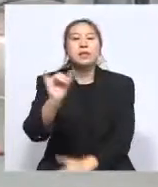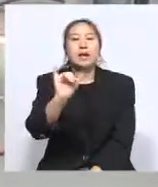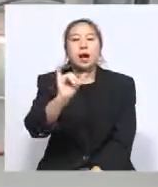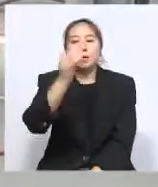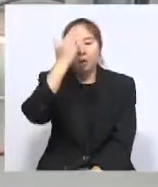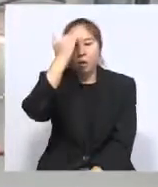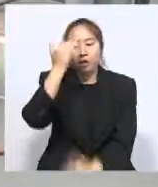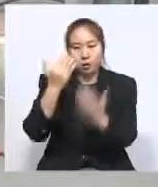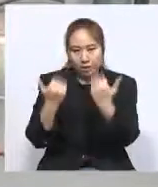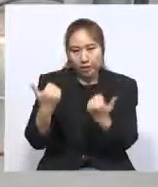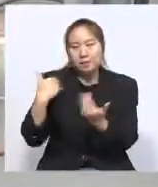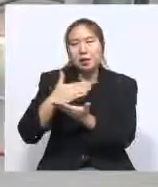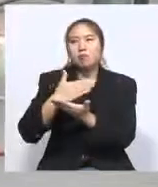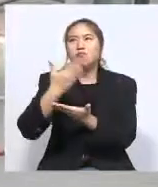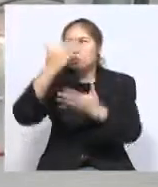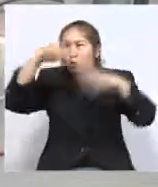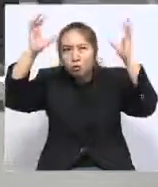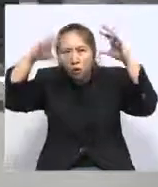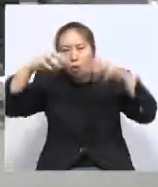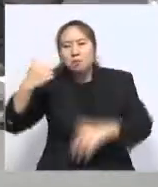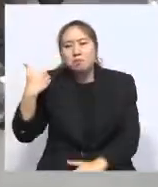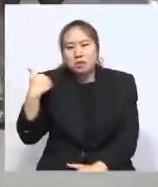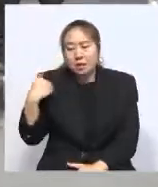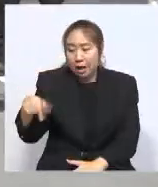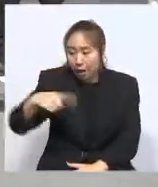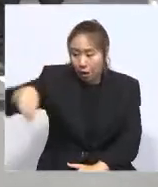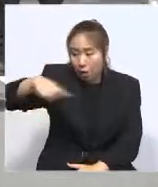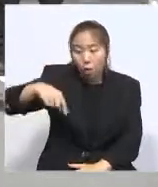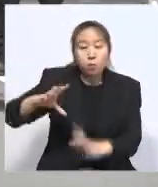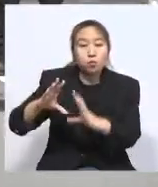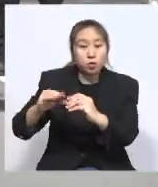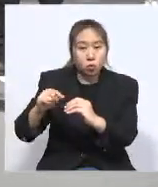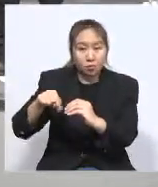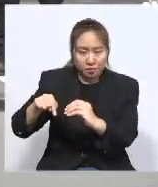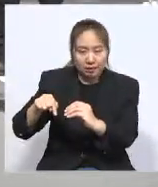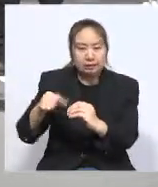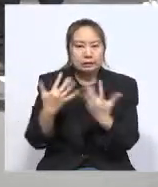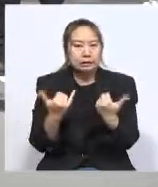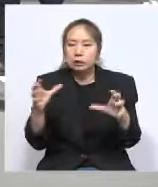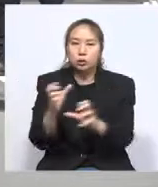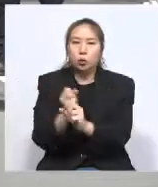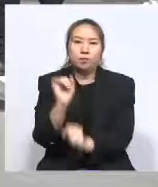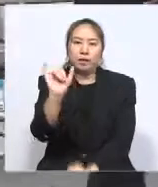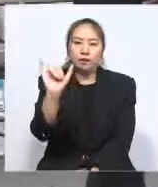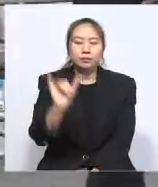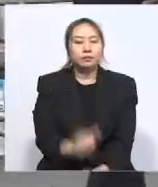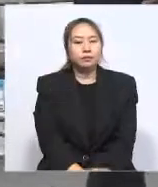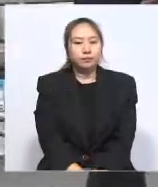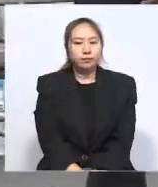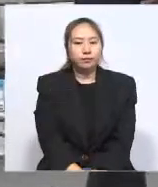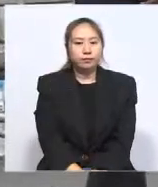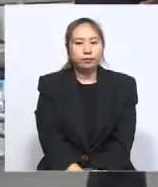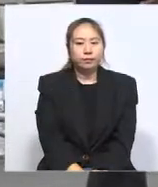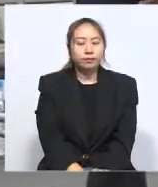อนนี้ส่วนหนึ่งก็คือฝนตกหนักแล้วก็มติในที่ประชุมของกลุ่มผู้ชุมนุมนั้นยังไม่ได้ข้อสรุปนะครับต